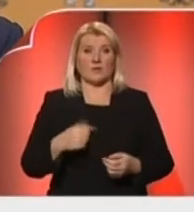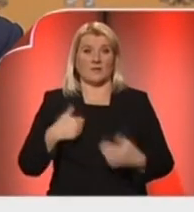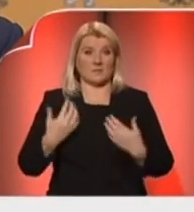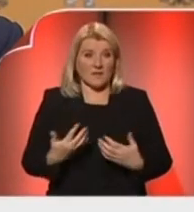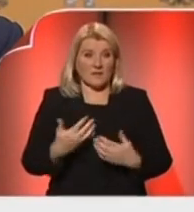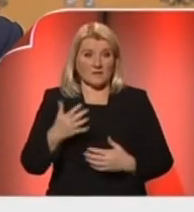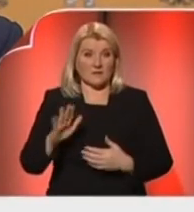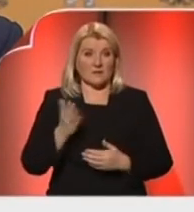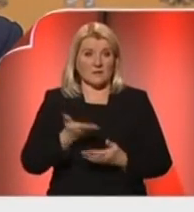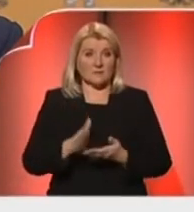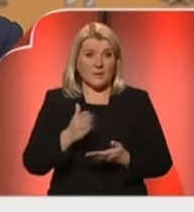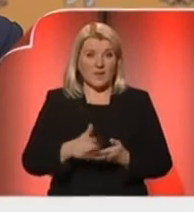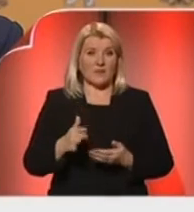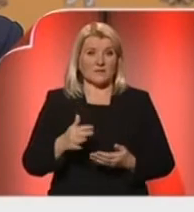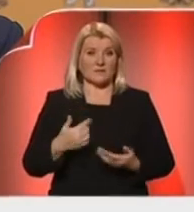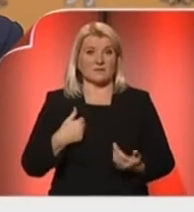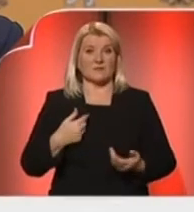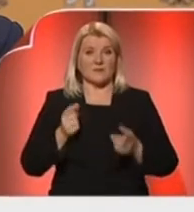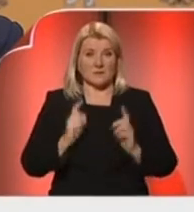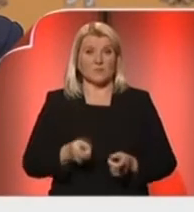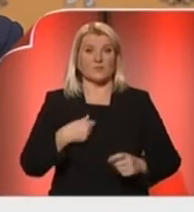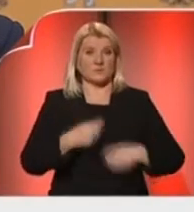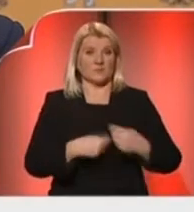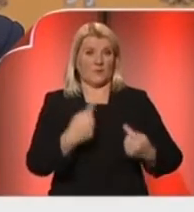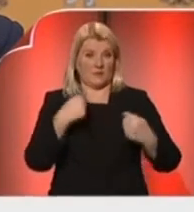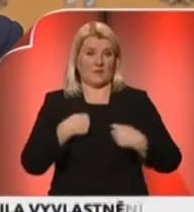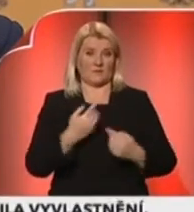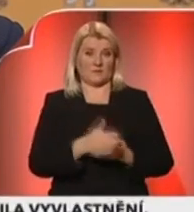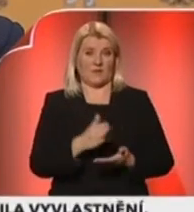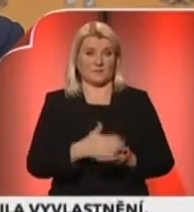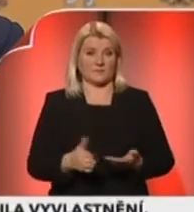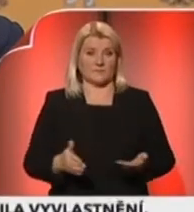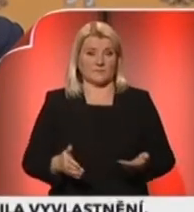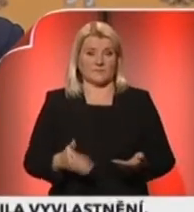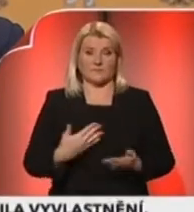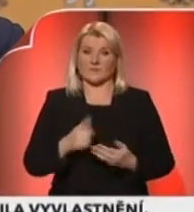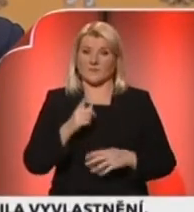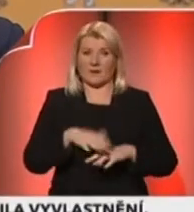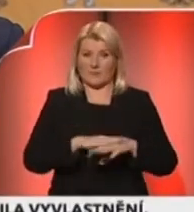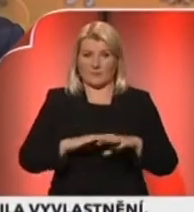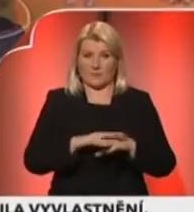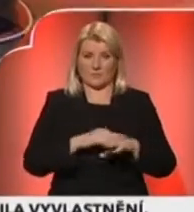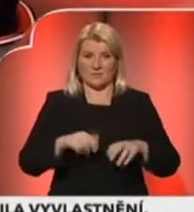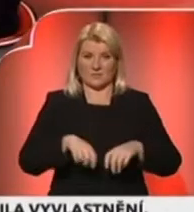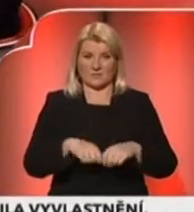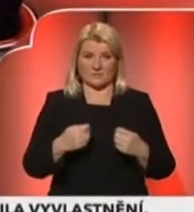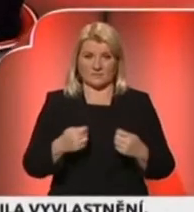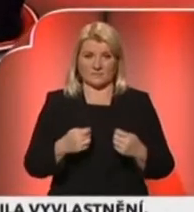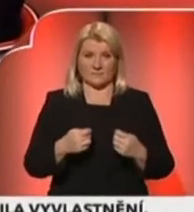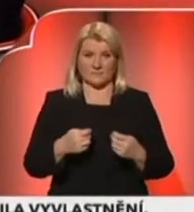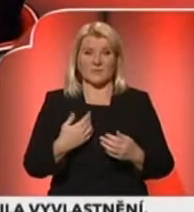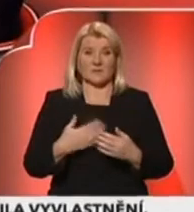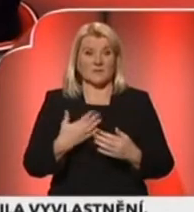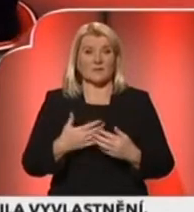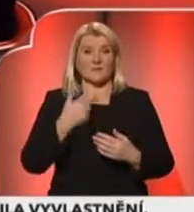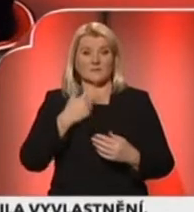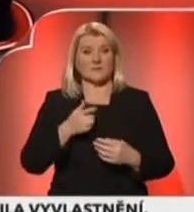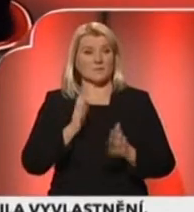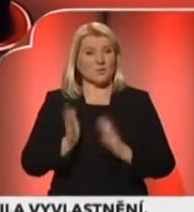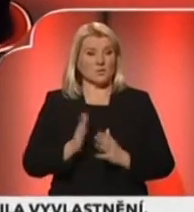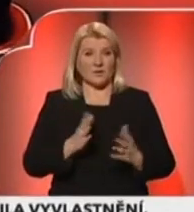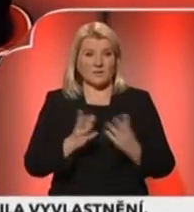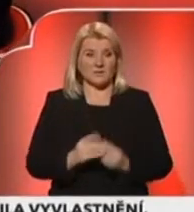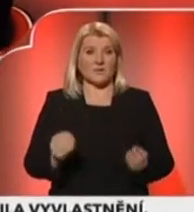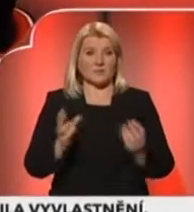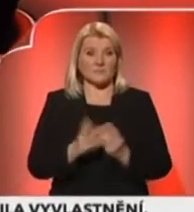tyto úvěry musíme splácet. Samozřejmě byl to i jeden z problémů. Vyvážení, pokud jde